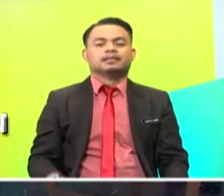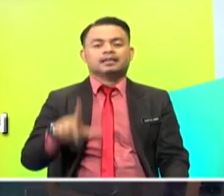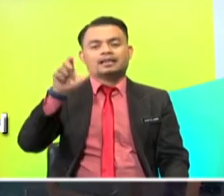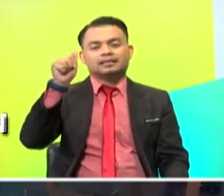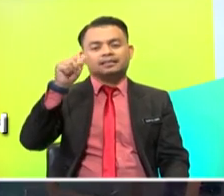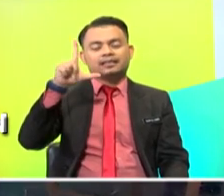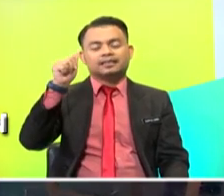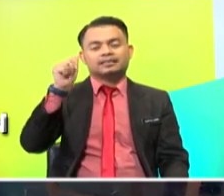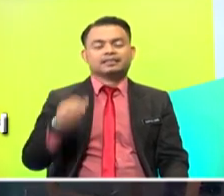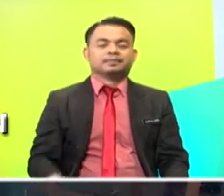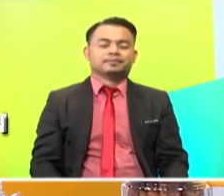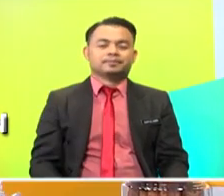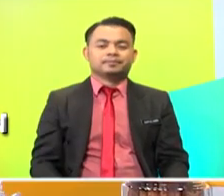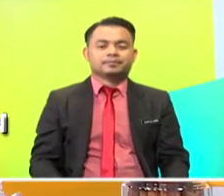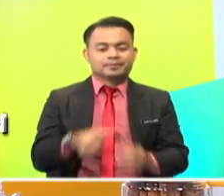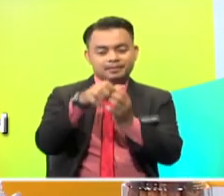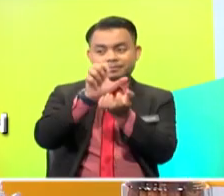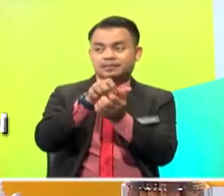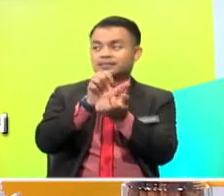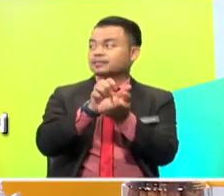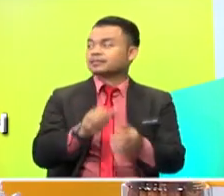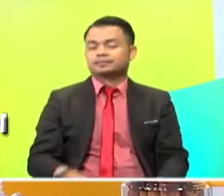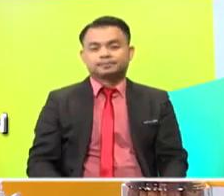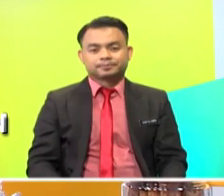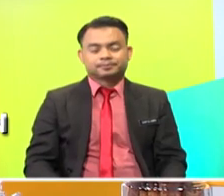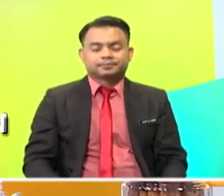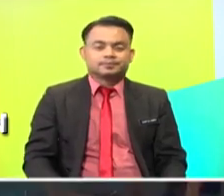bye bye semacam tidak